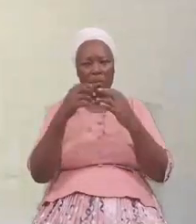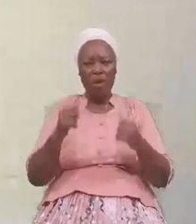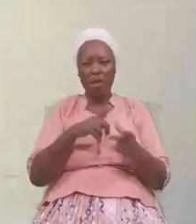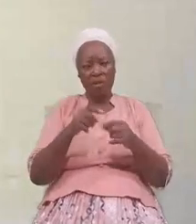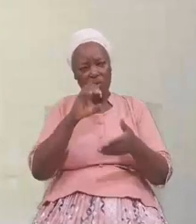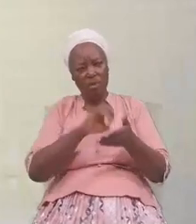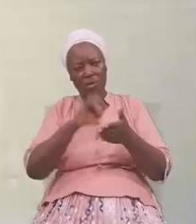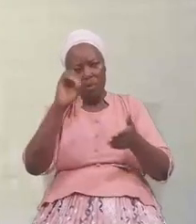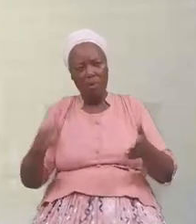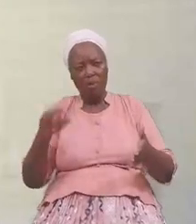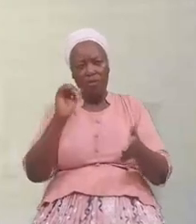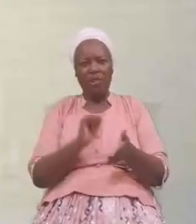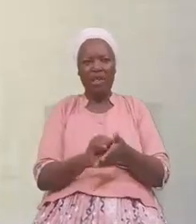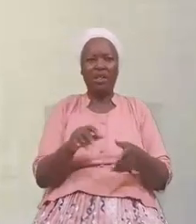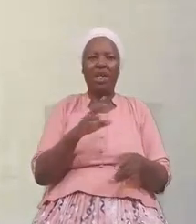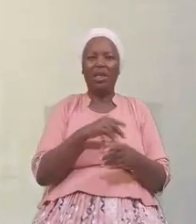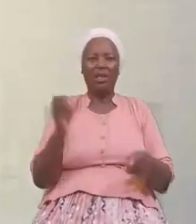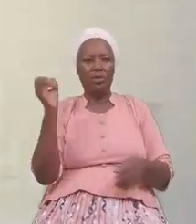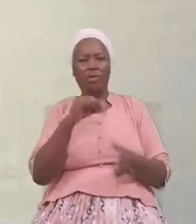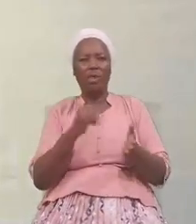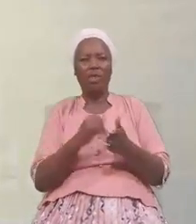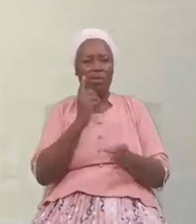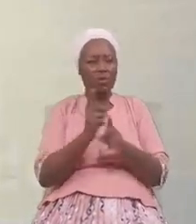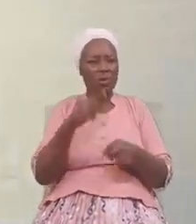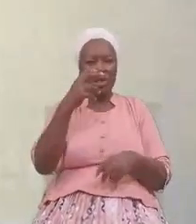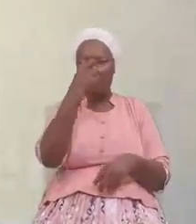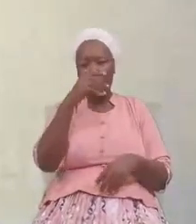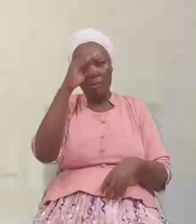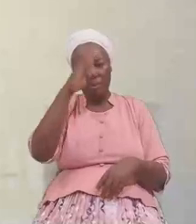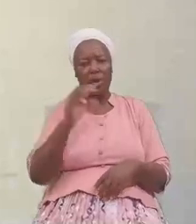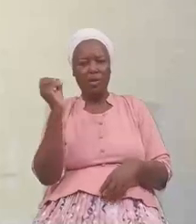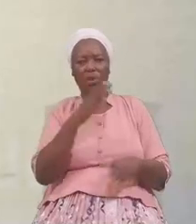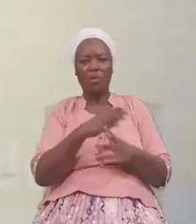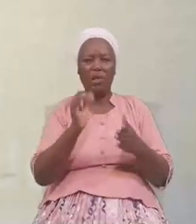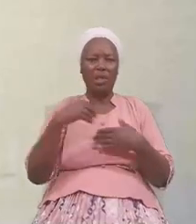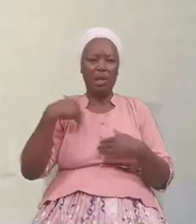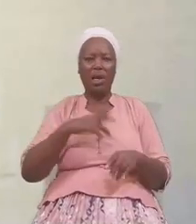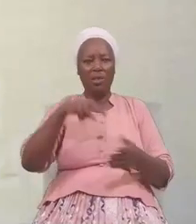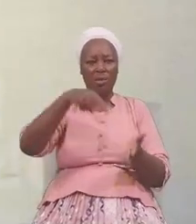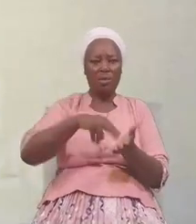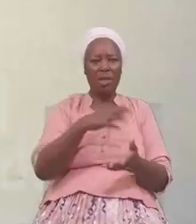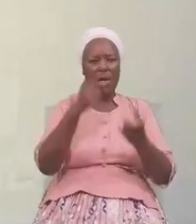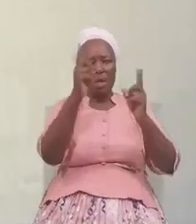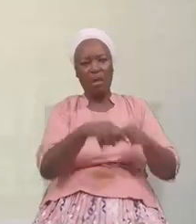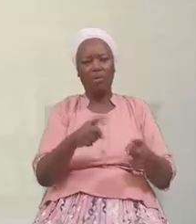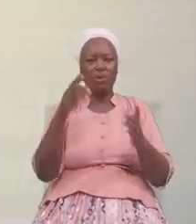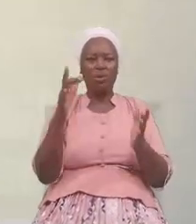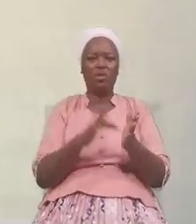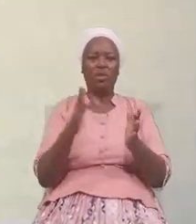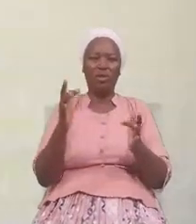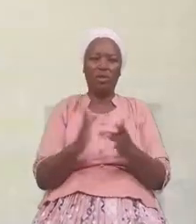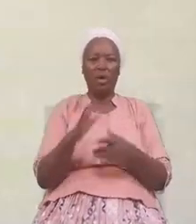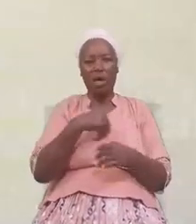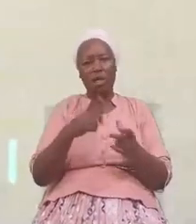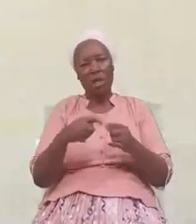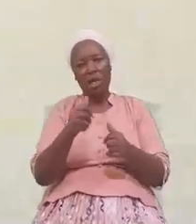et jeta son manteau, se leva et vient à Jésus. Quiconque vient